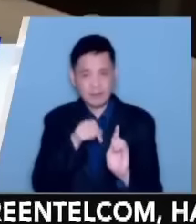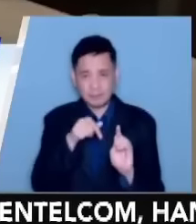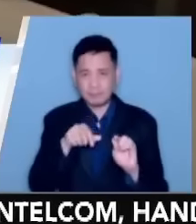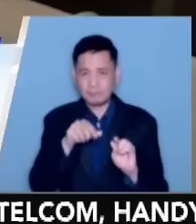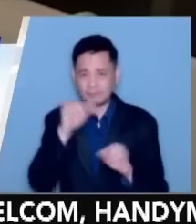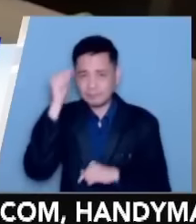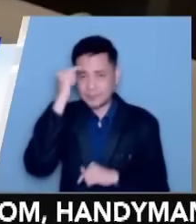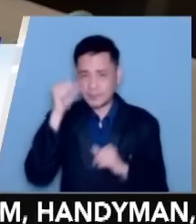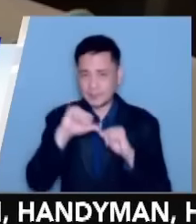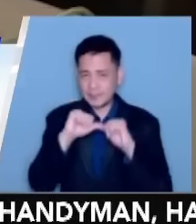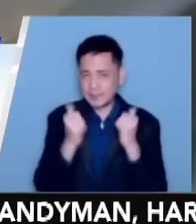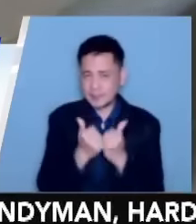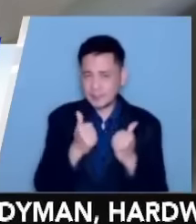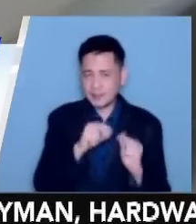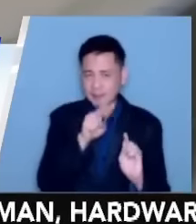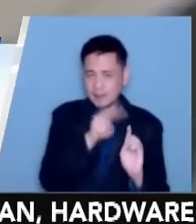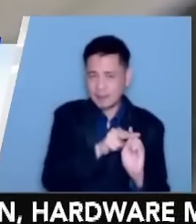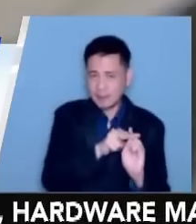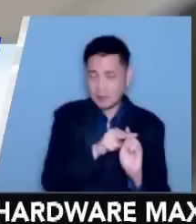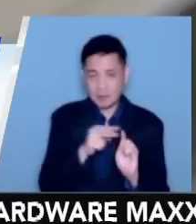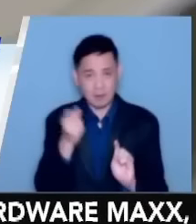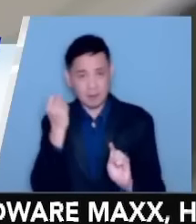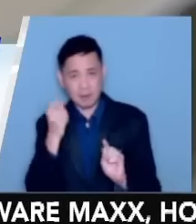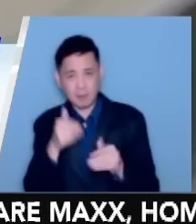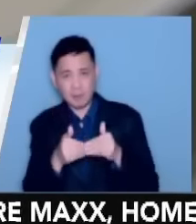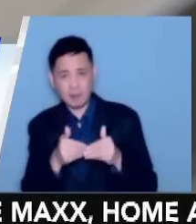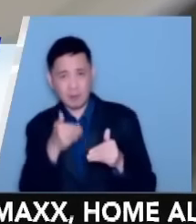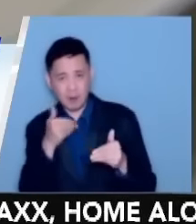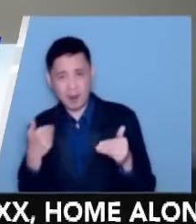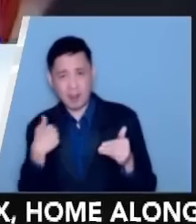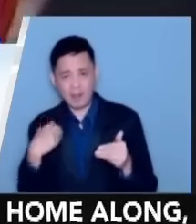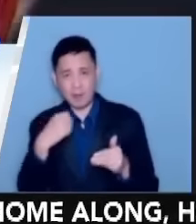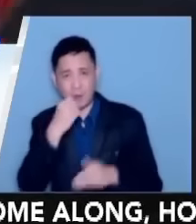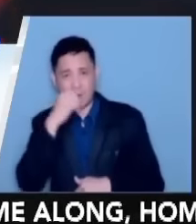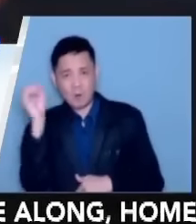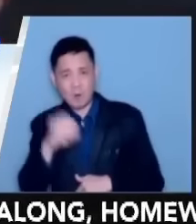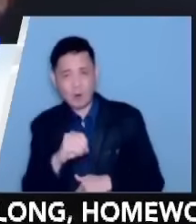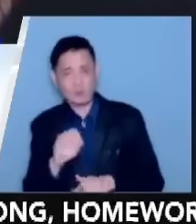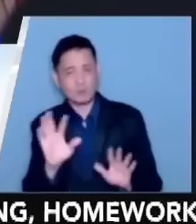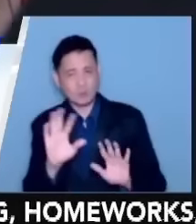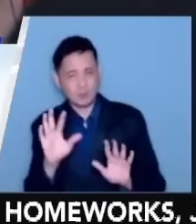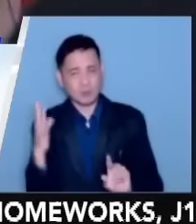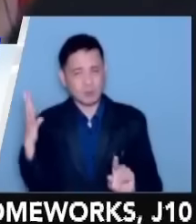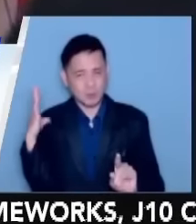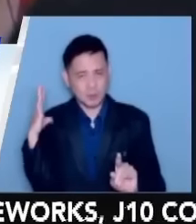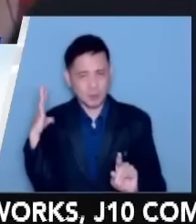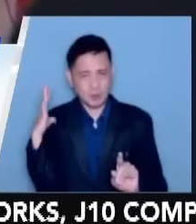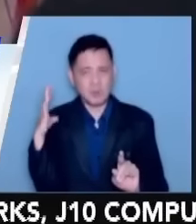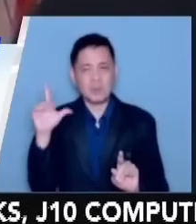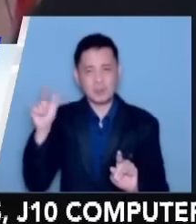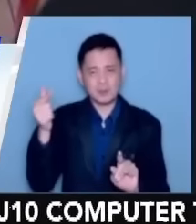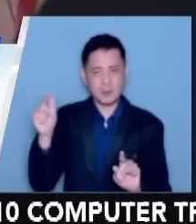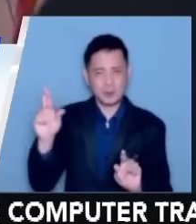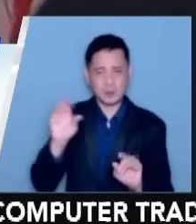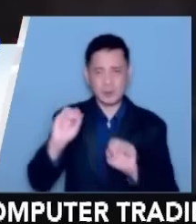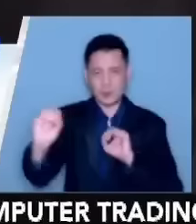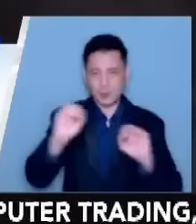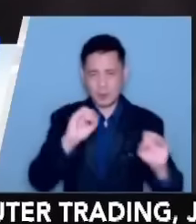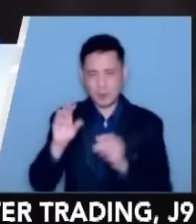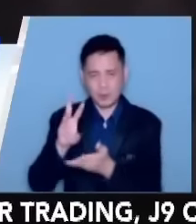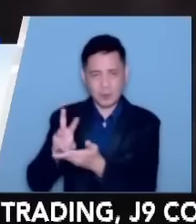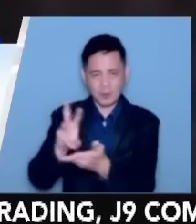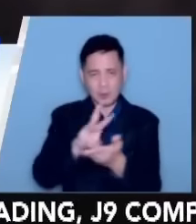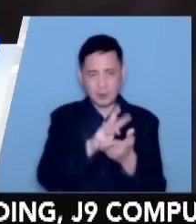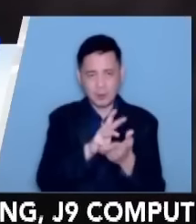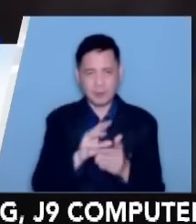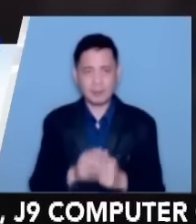order para isulong ang pagbibenta ng half rice sa mga kainan sa buong bansa. Pabor naman ang mga nakausap pong suki ng mga kainan. Sakto